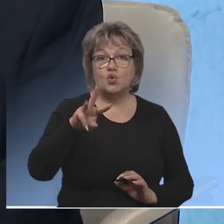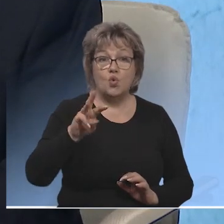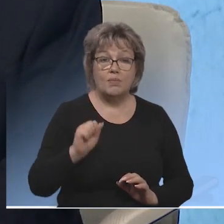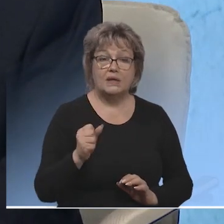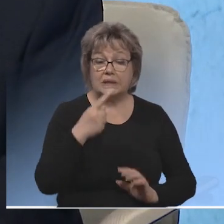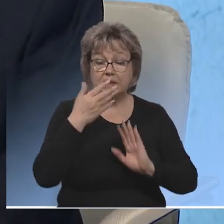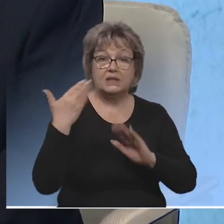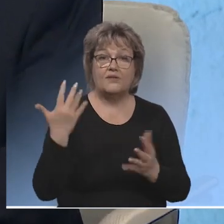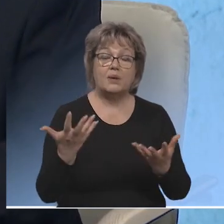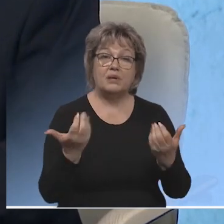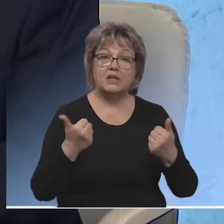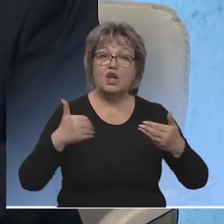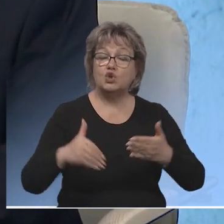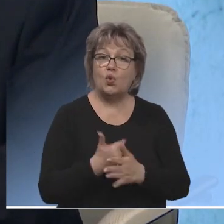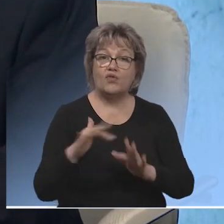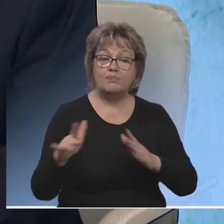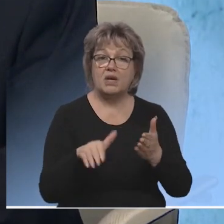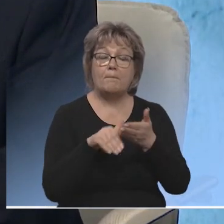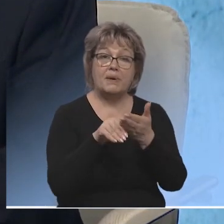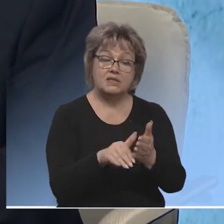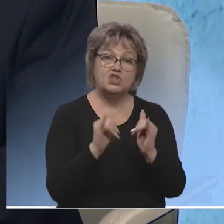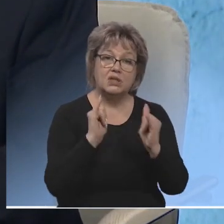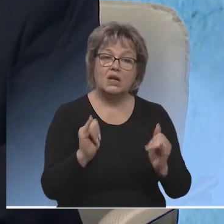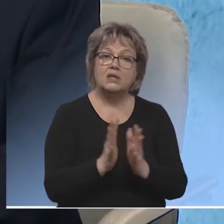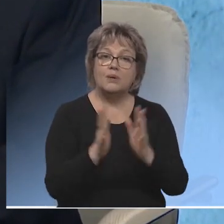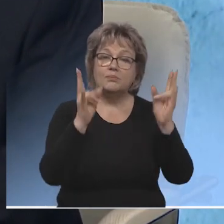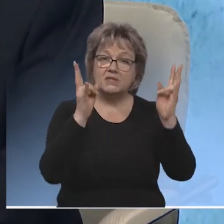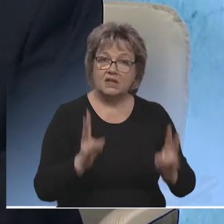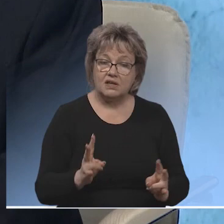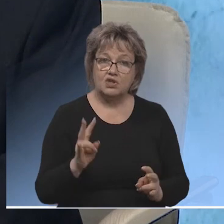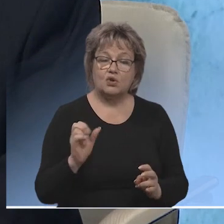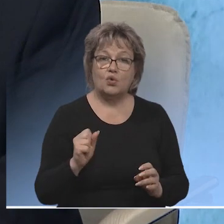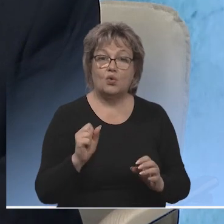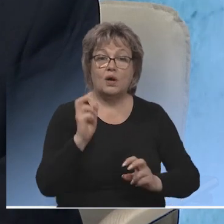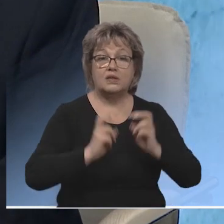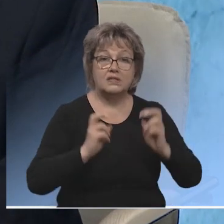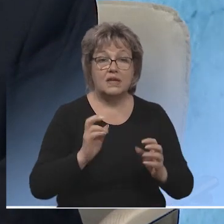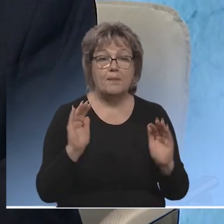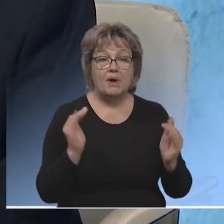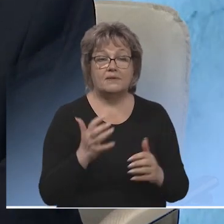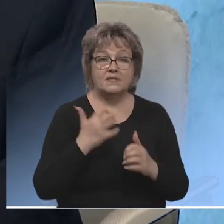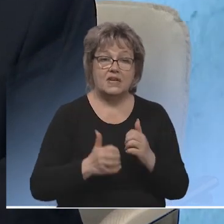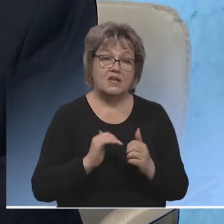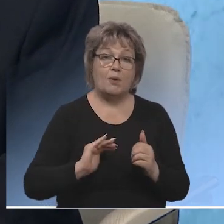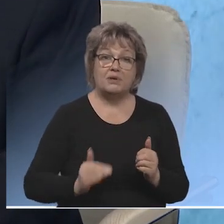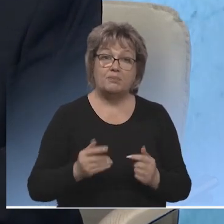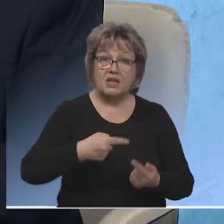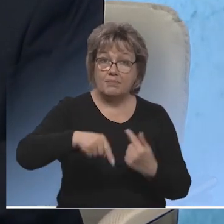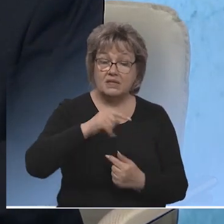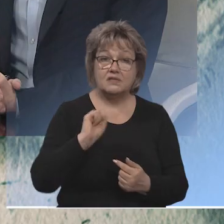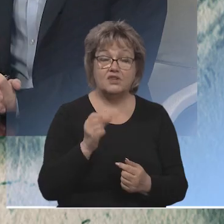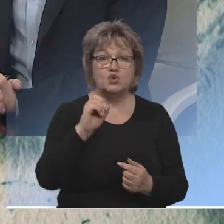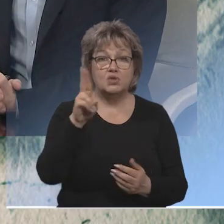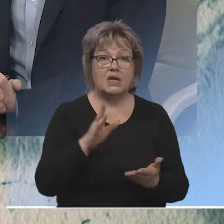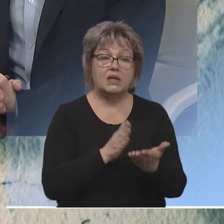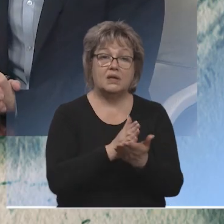Госдума совсем недавно приняла новые меры поддержки для наиболее пострадавших отраслей малого и среднего предпринимательства и